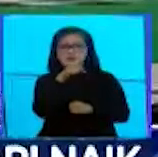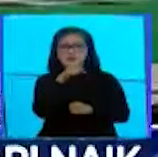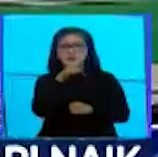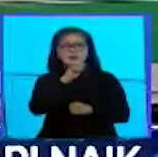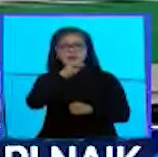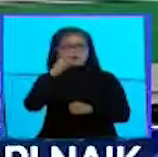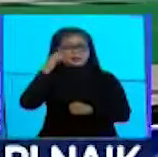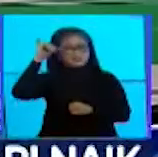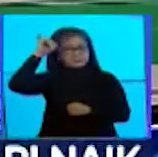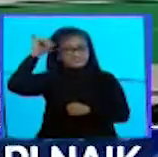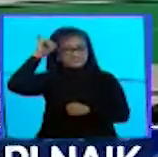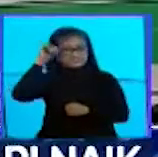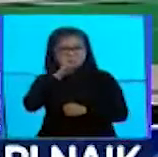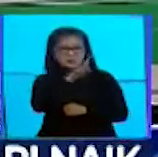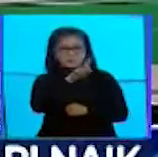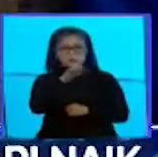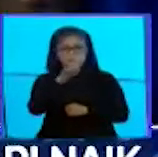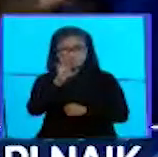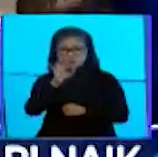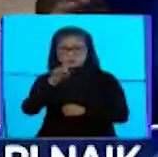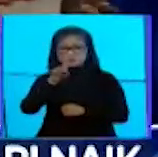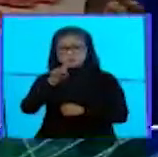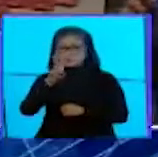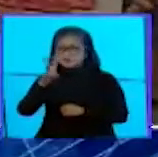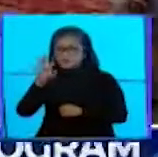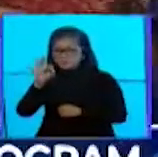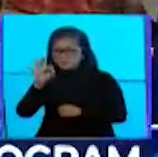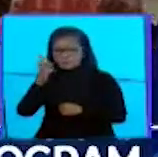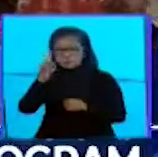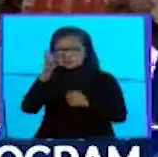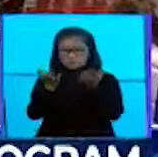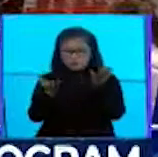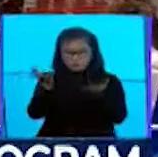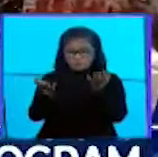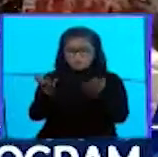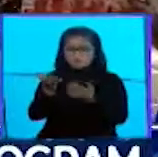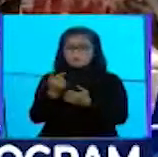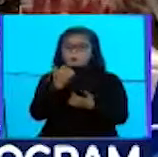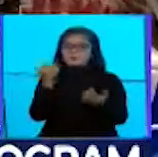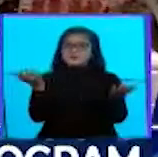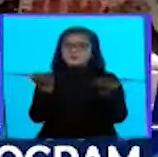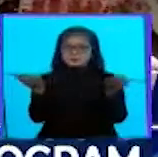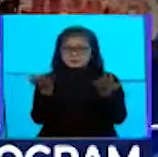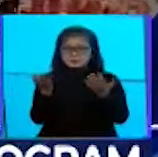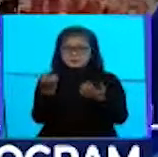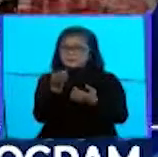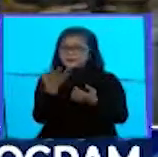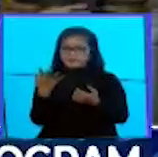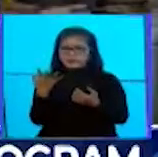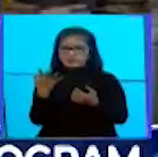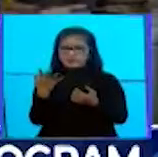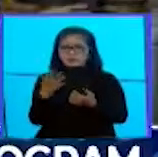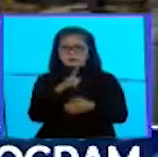antara Rp110.000 hingga Rp130.000 per kilogramnya, di mana harga normal sebelum mengalami kenaikan di antara Rp100.000